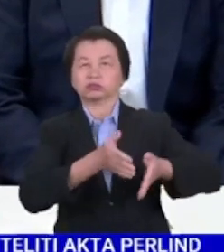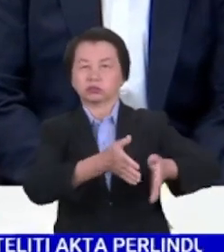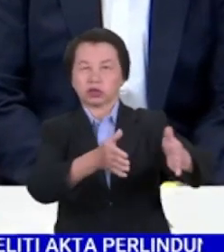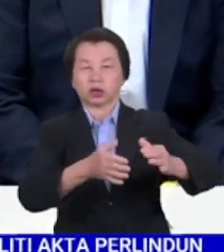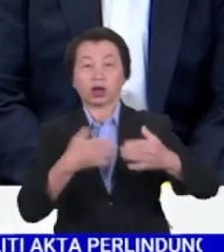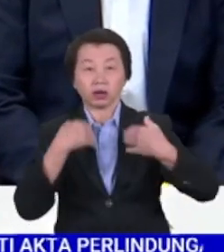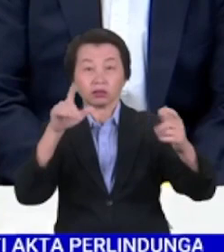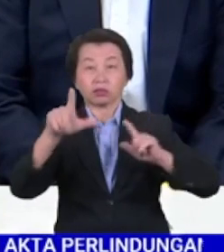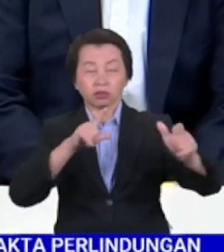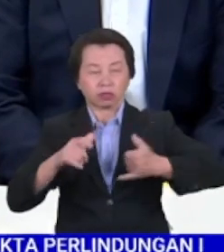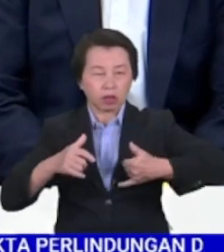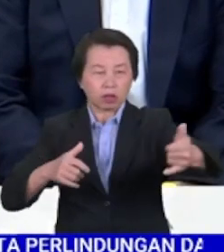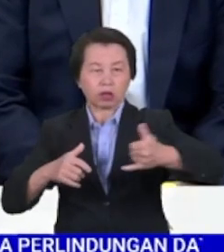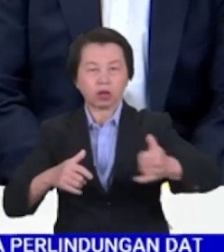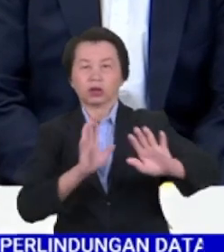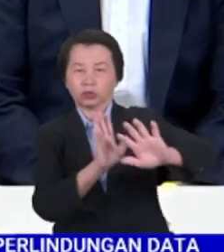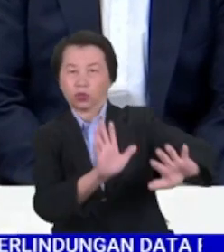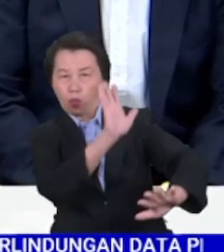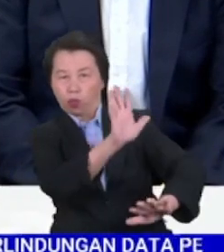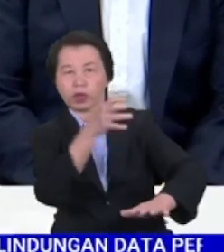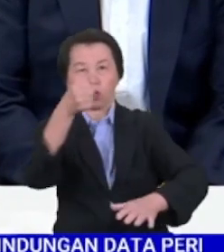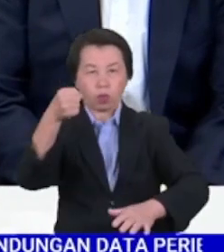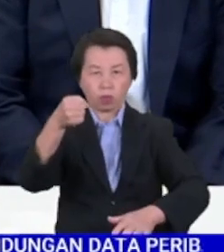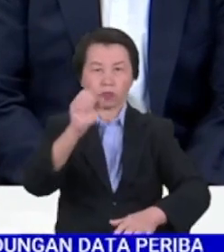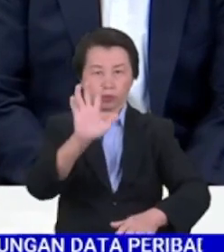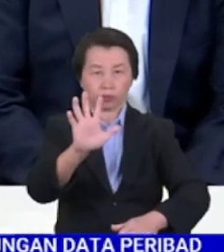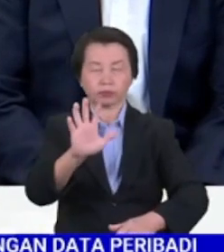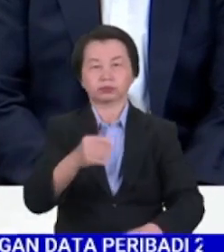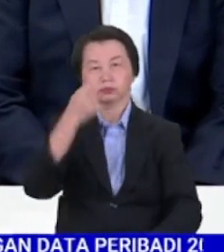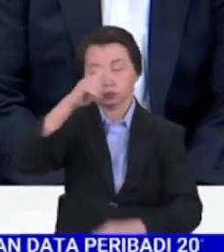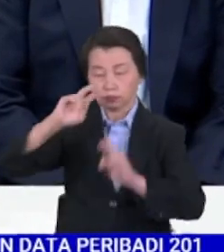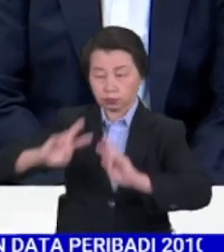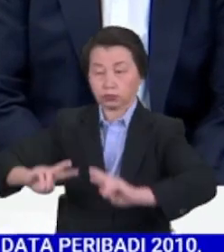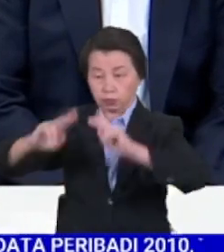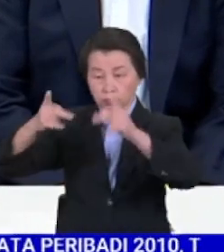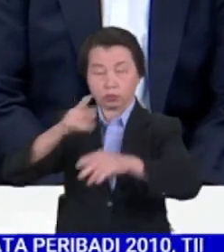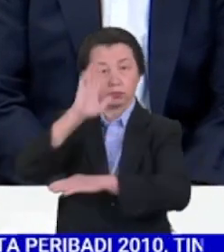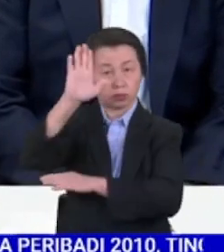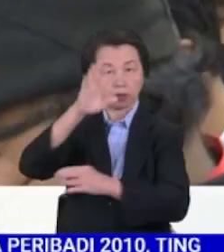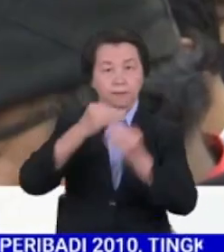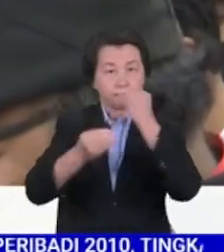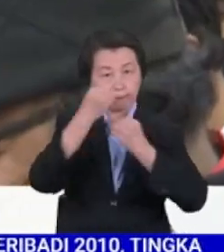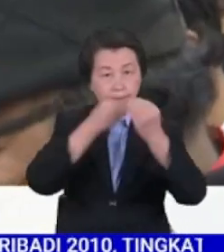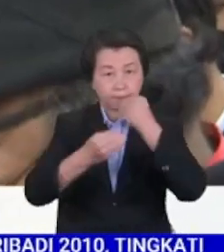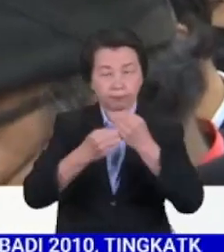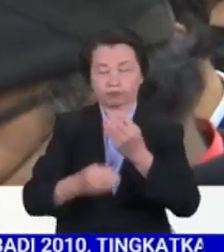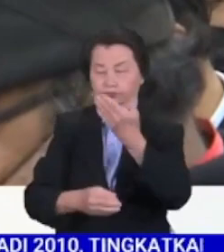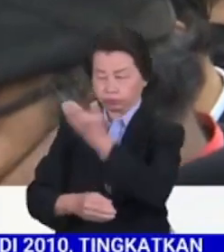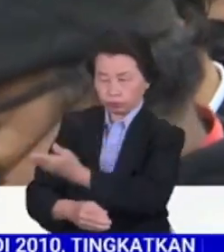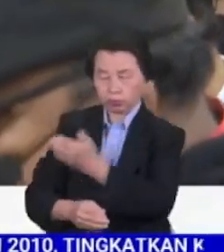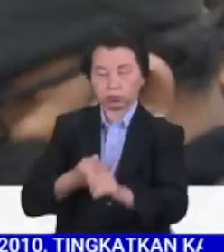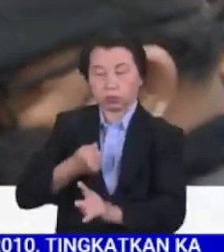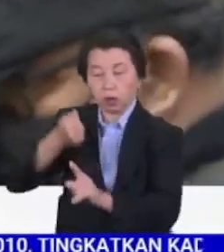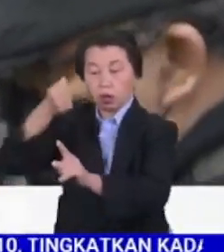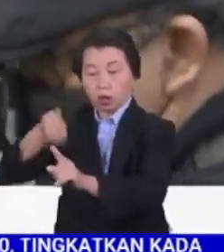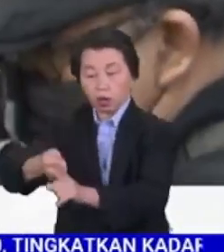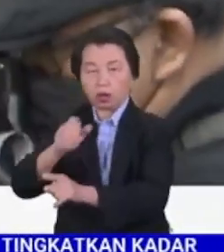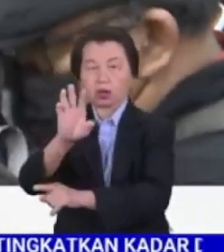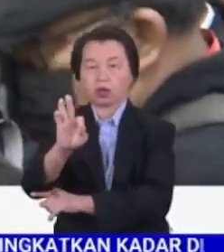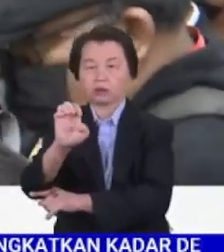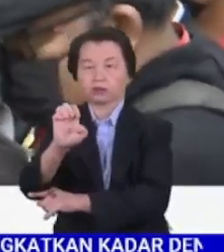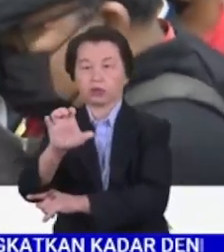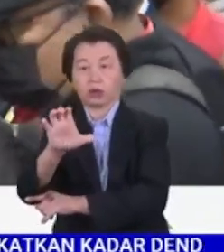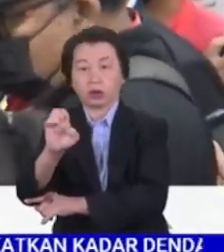sebagai keutamaan kedua. Dalam pada itu, bagi meningkatkan keterjaminan makanan, beliau telah mengarahkan Felcra